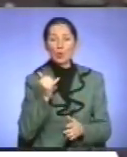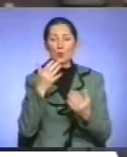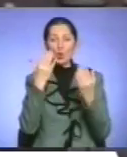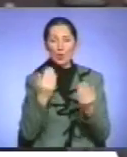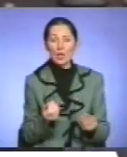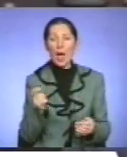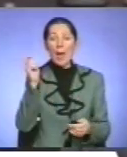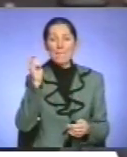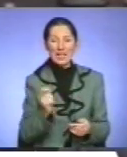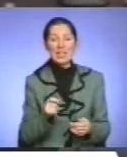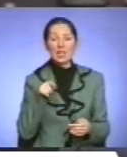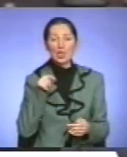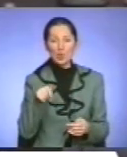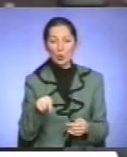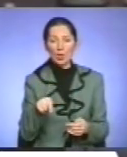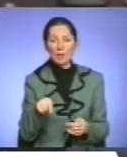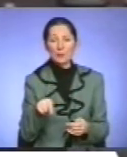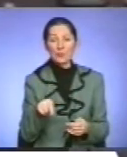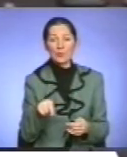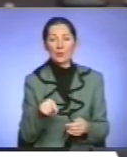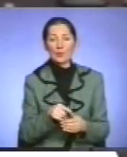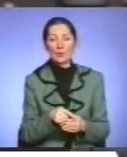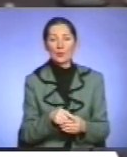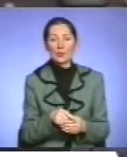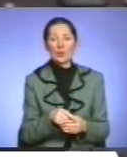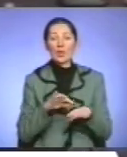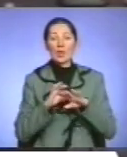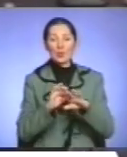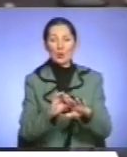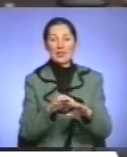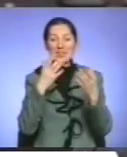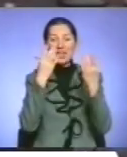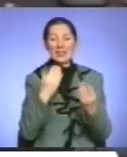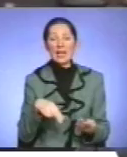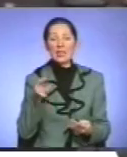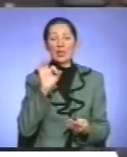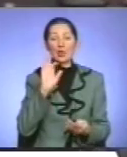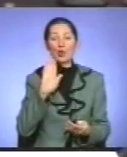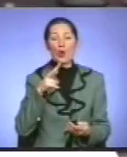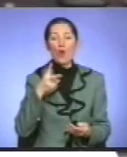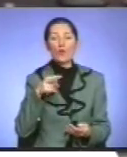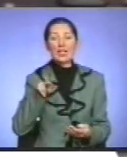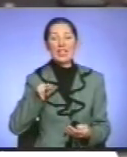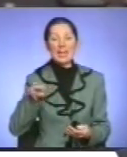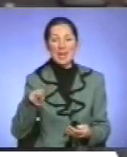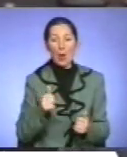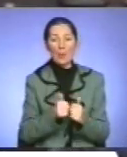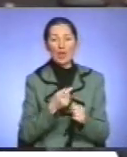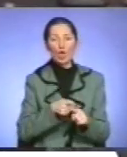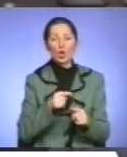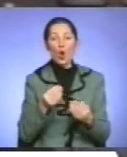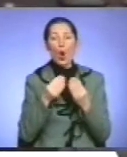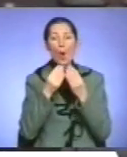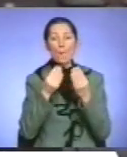і приїхати сюди. І провести День довкілля саме тут, біля цього музею,